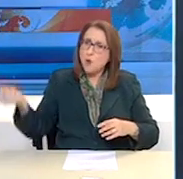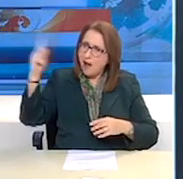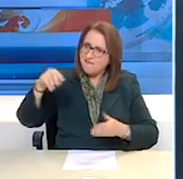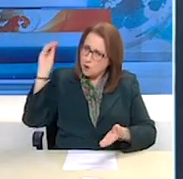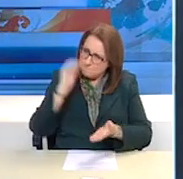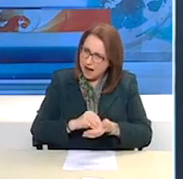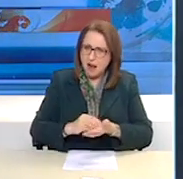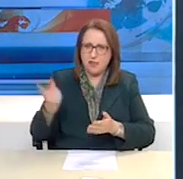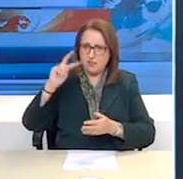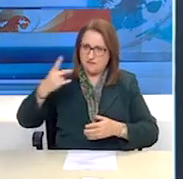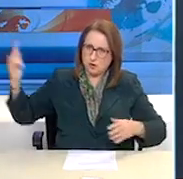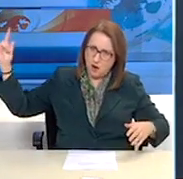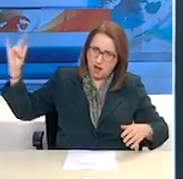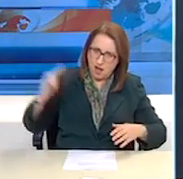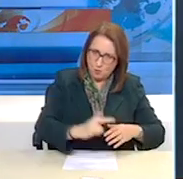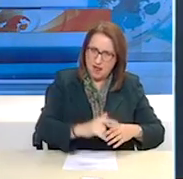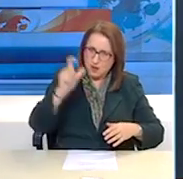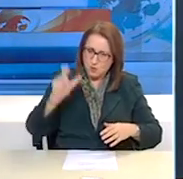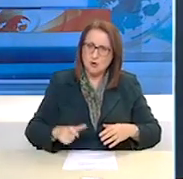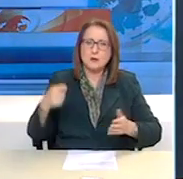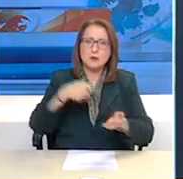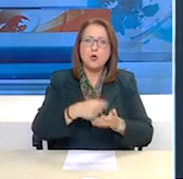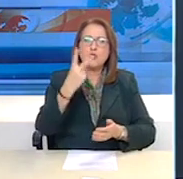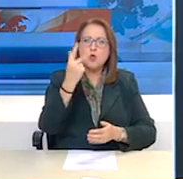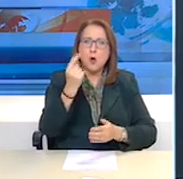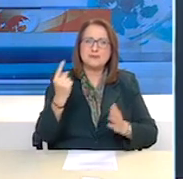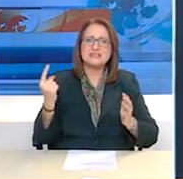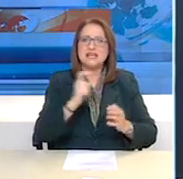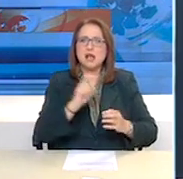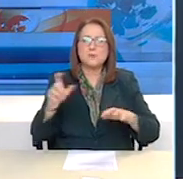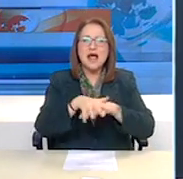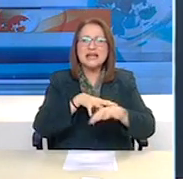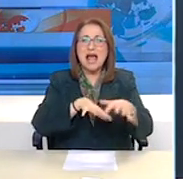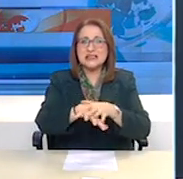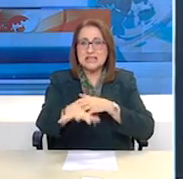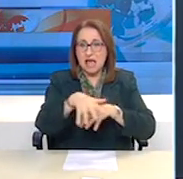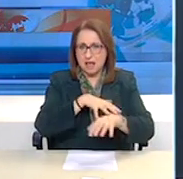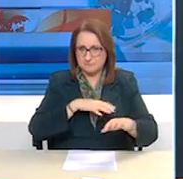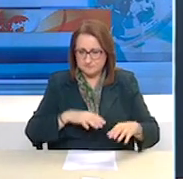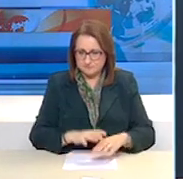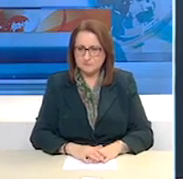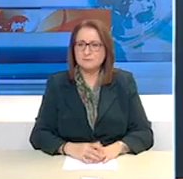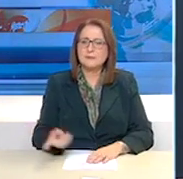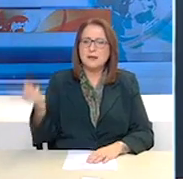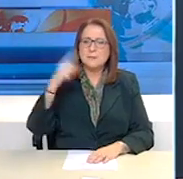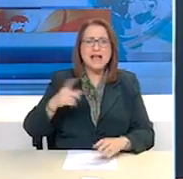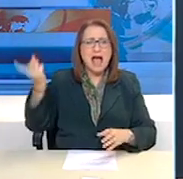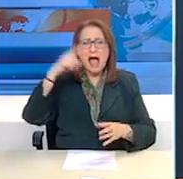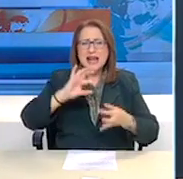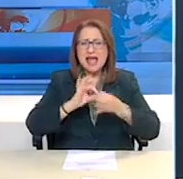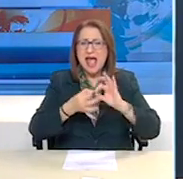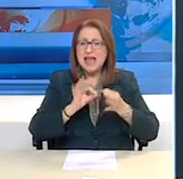γάντια. Επίσης, ο όμιλος Hellenic Healthcare Group με επιστολή του έθεσε στη διάθεση του ΕΟΠΗ